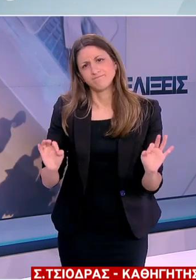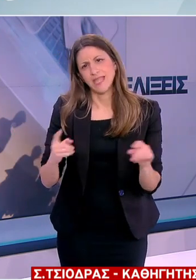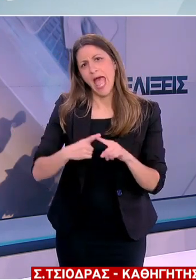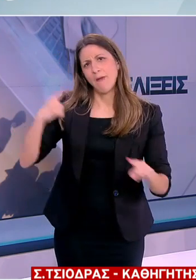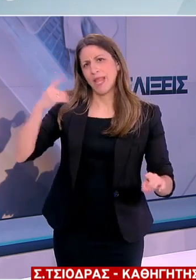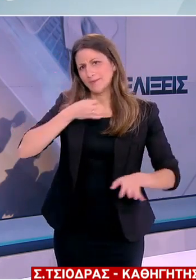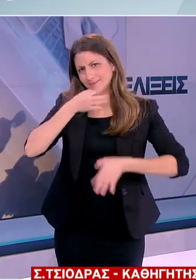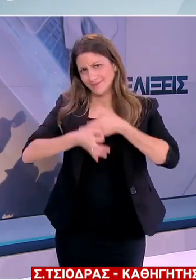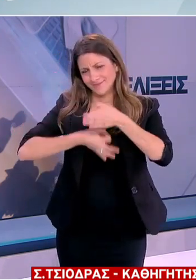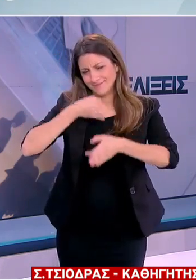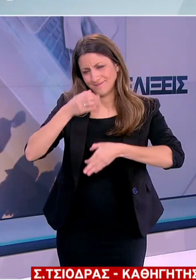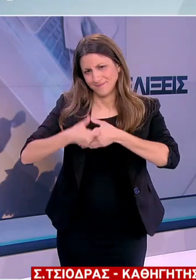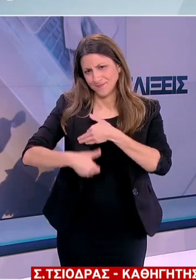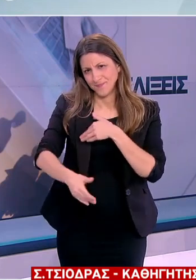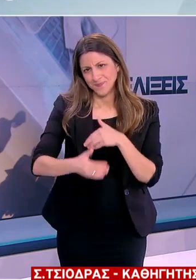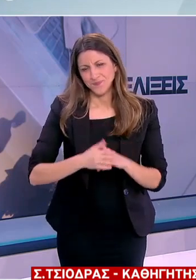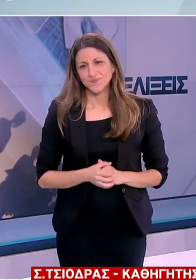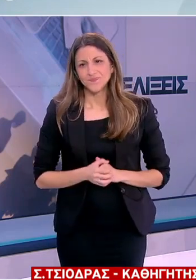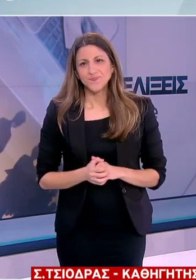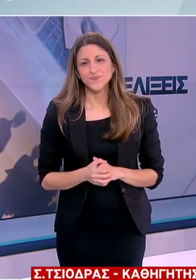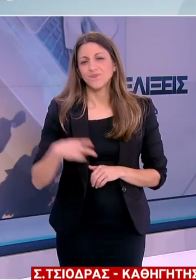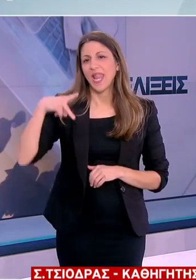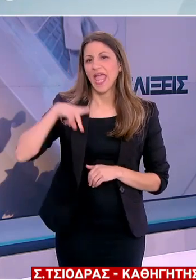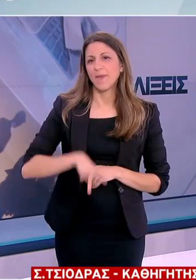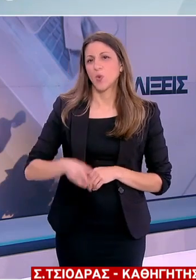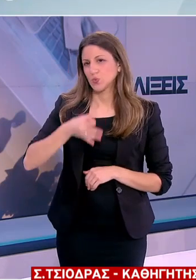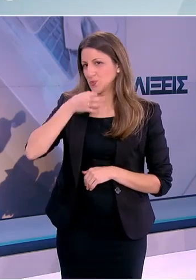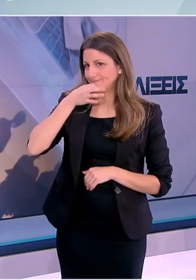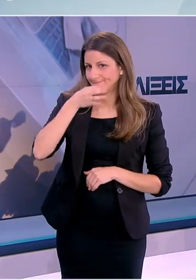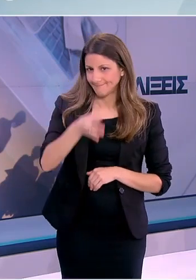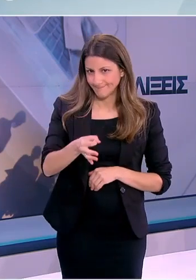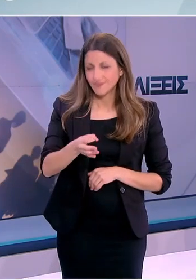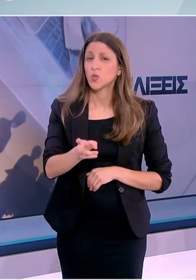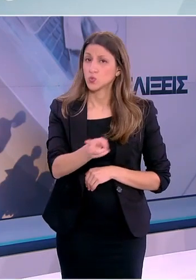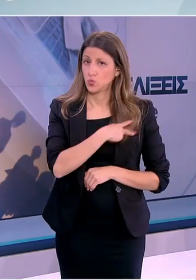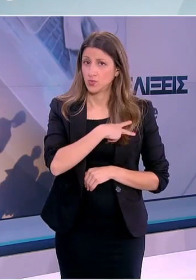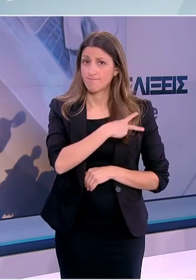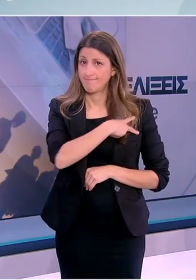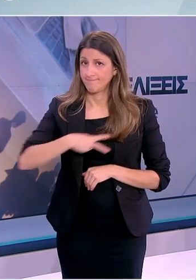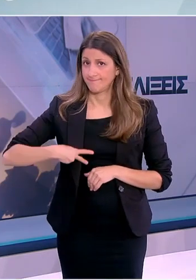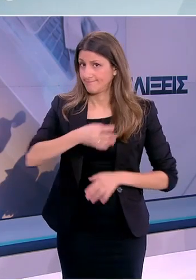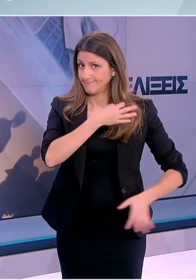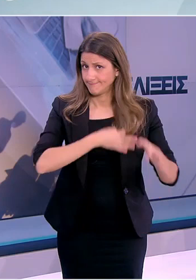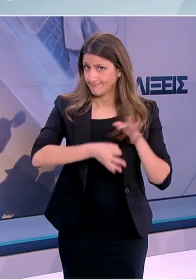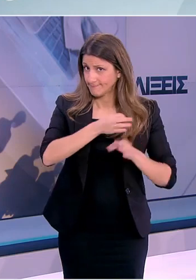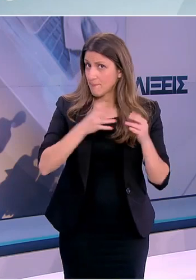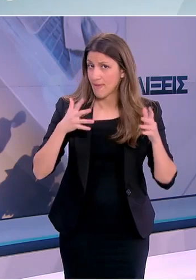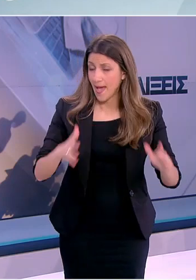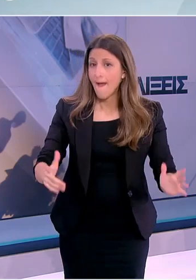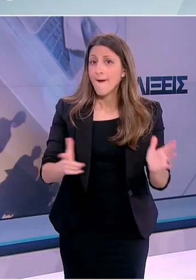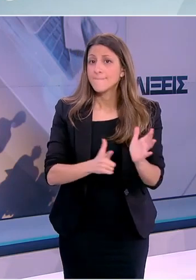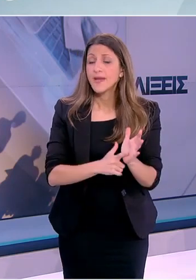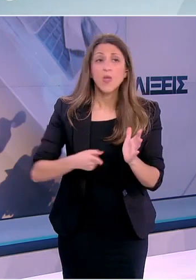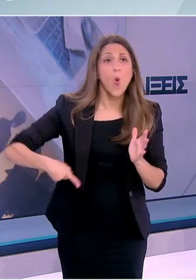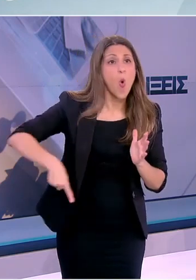απλά. Και εγώ πολύ απλά θα συνεχίσω. Όπως ακριβώς θα λέει ο κύριος καθηγητής, πρέπει να γίνει